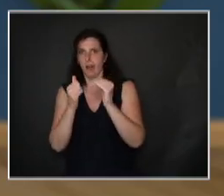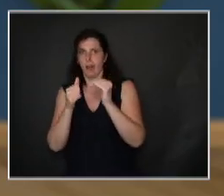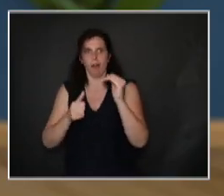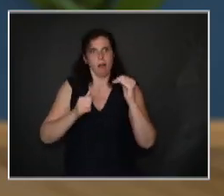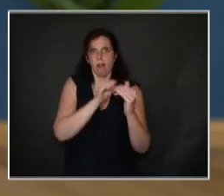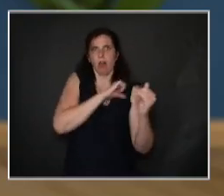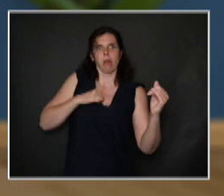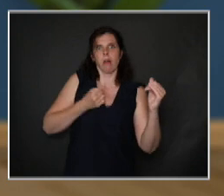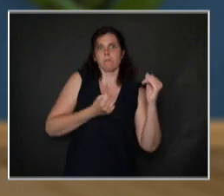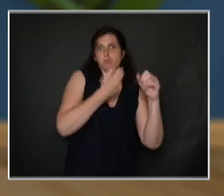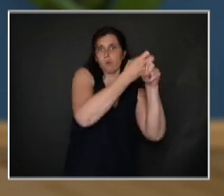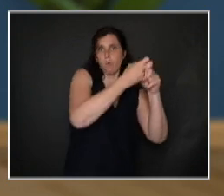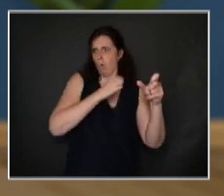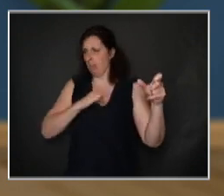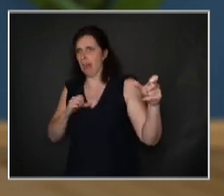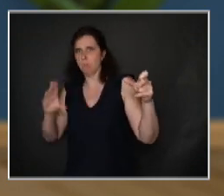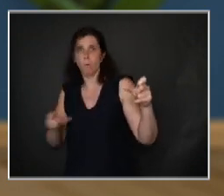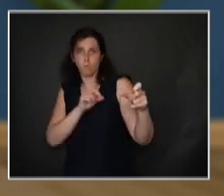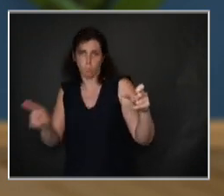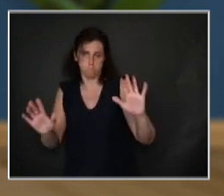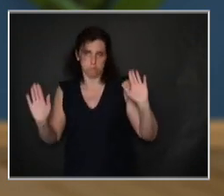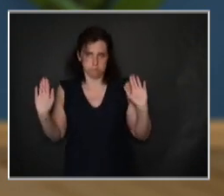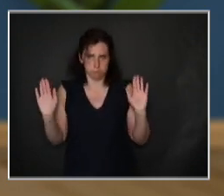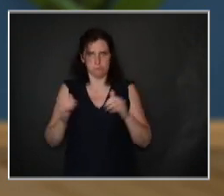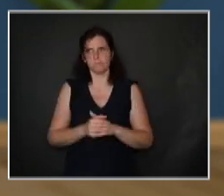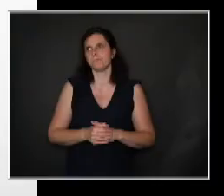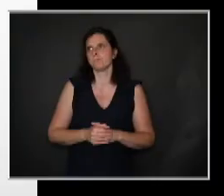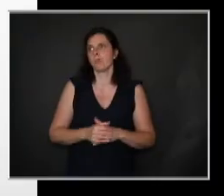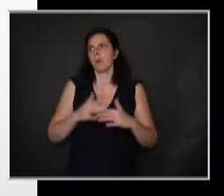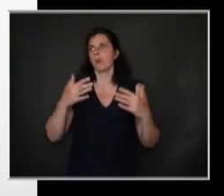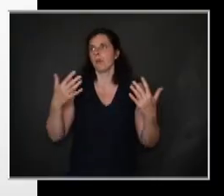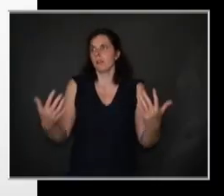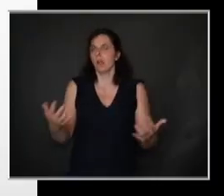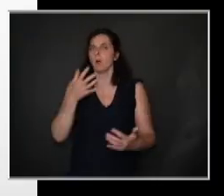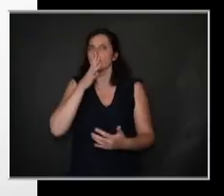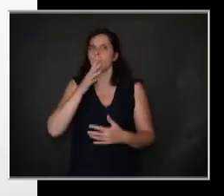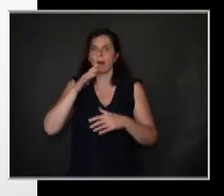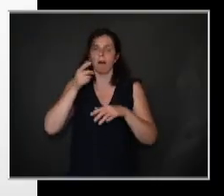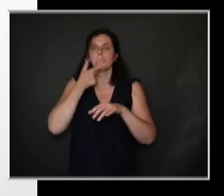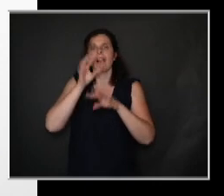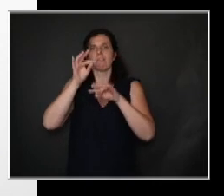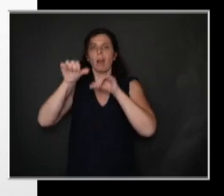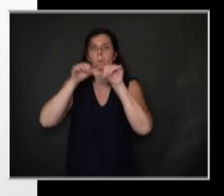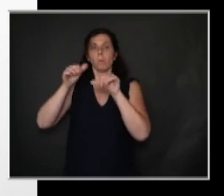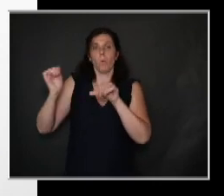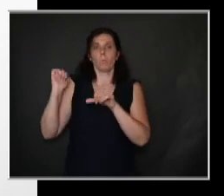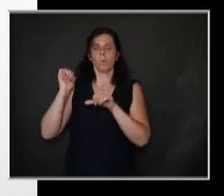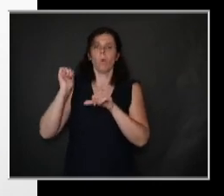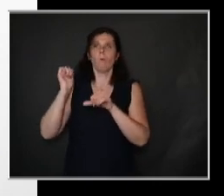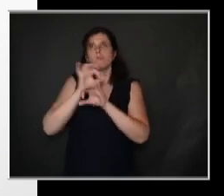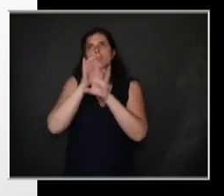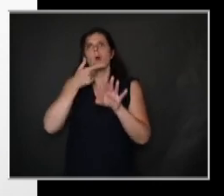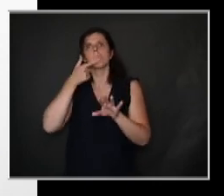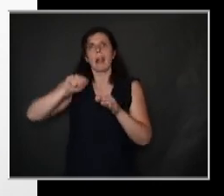à observer dans ces histoires-là. Alors, je ne peux pas parler de la lombalgie sans dire un mot quand même de la sciatique, ni de